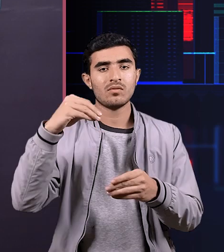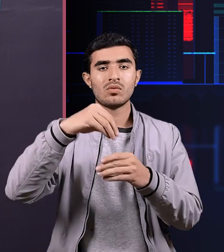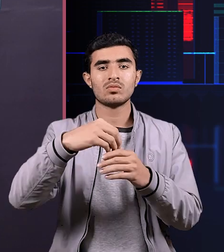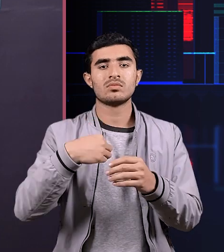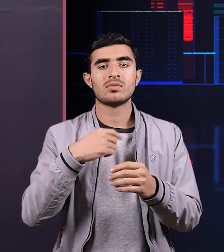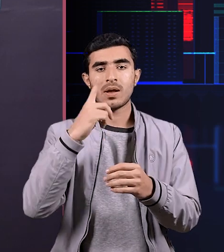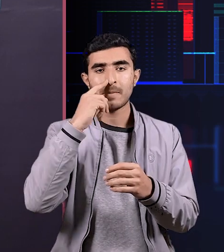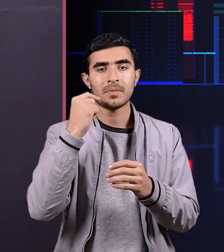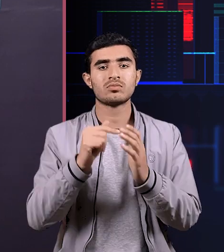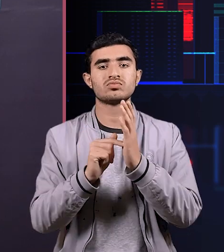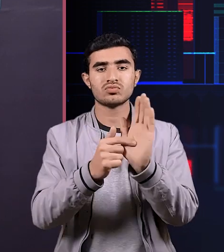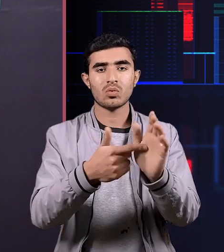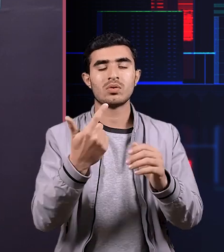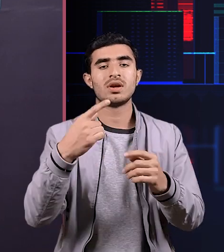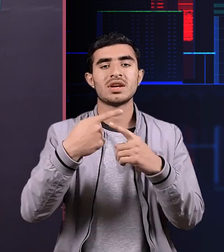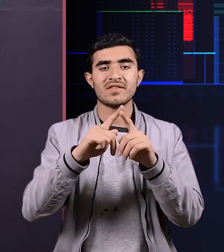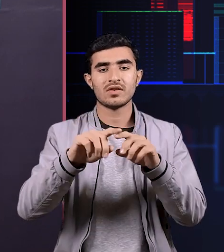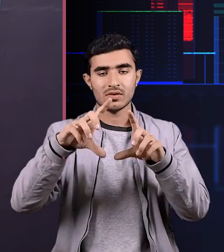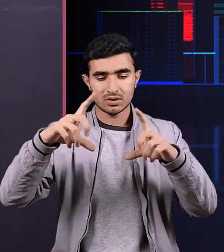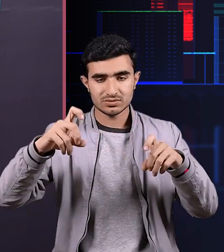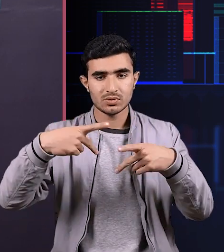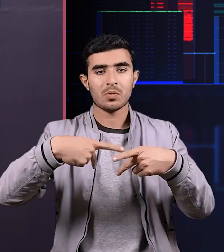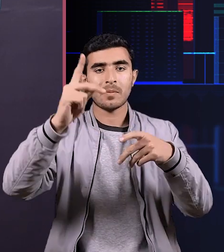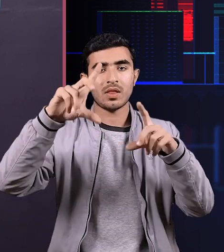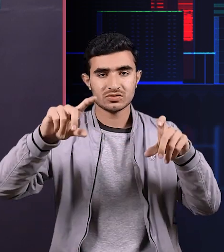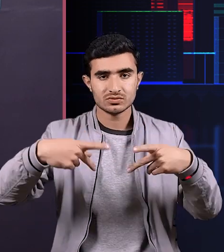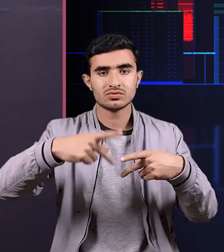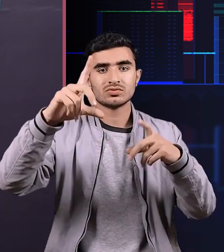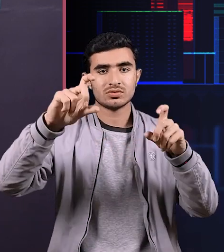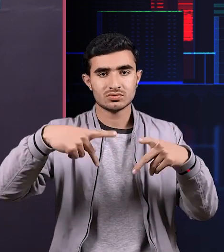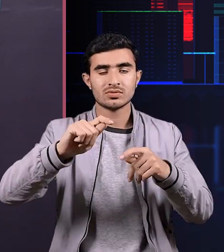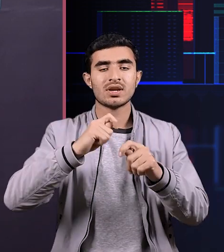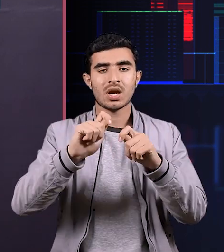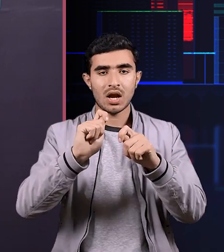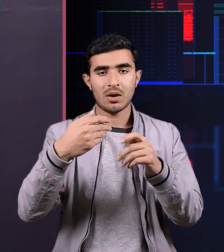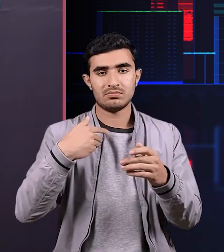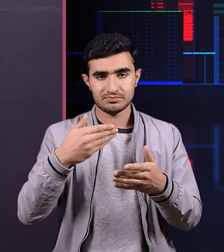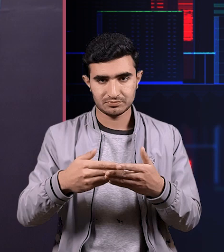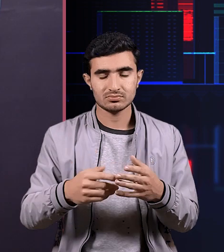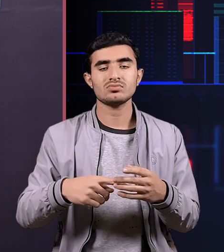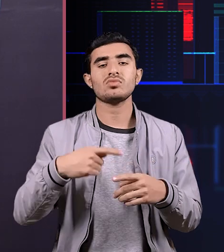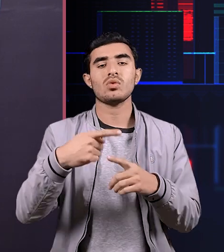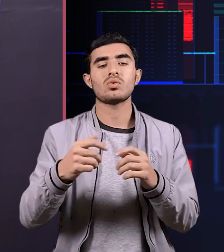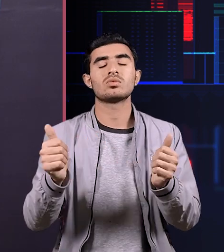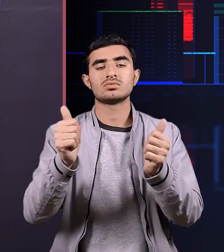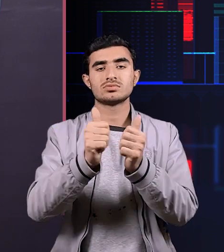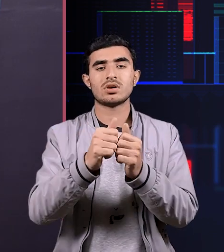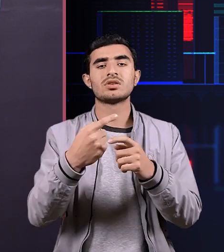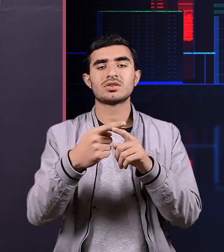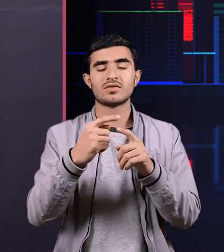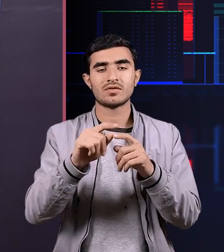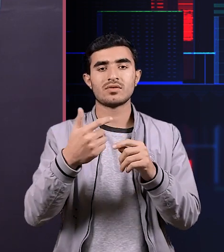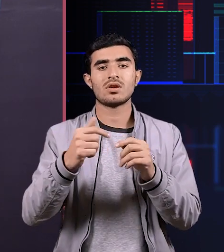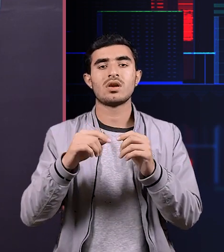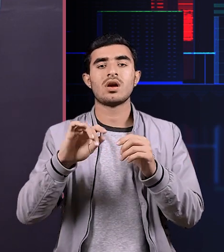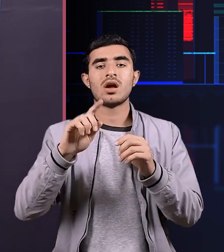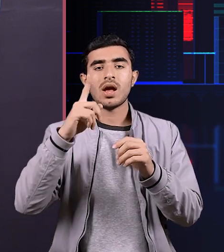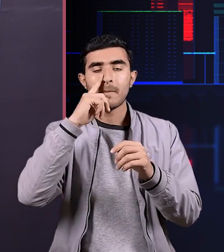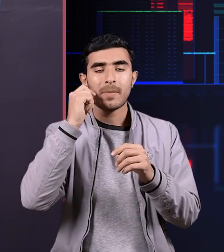साथ मैं लम्स में पढ़ाता भी हूँ और वहाँ मैं हेल्प कर रहा हूँ उनको एक नई डिग्री क्यूरेट करने में, जहाँ टेक्नोलॉजी और बिज़नेस को